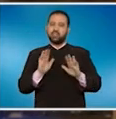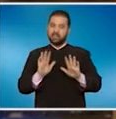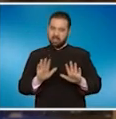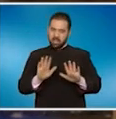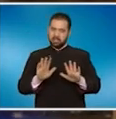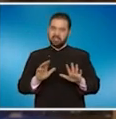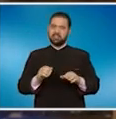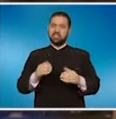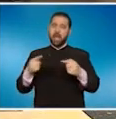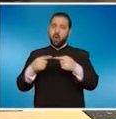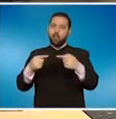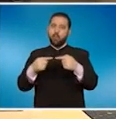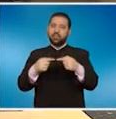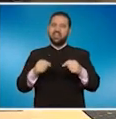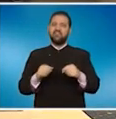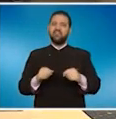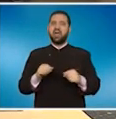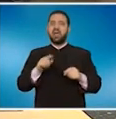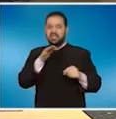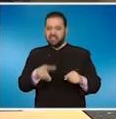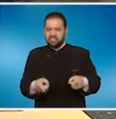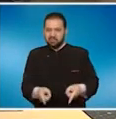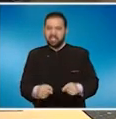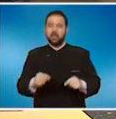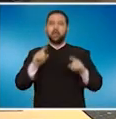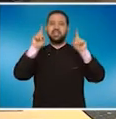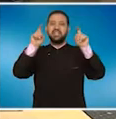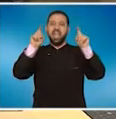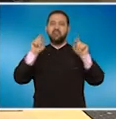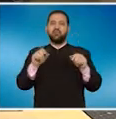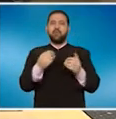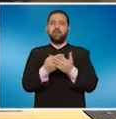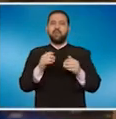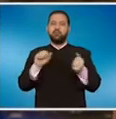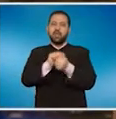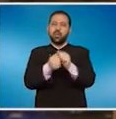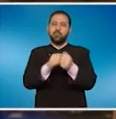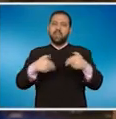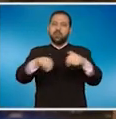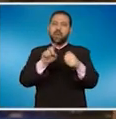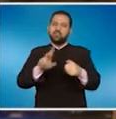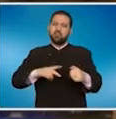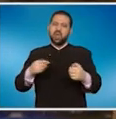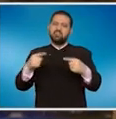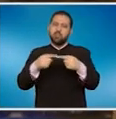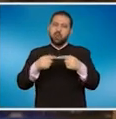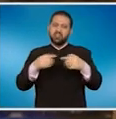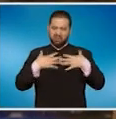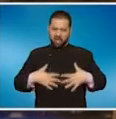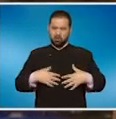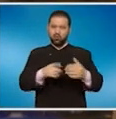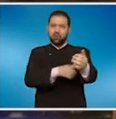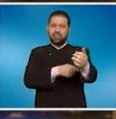sta împotriva uneltirilor diavolului. Căci lupta noastră nu este împotriva trupului și a sângelui, ci